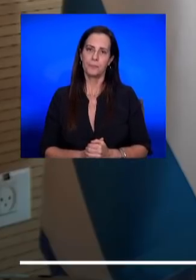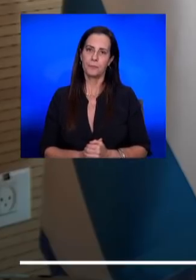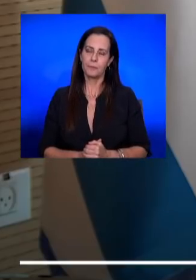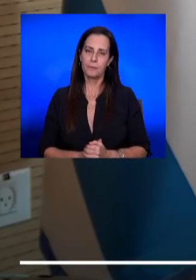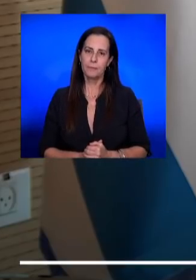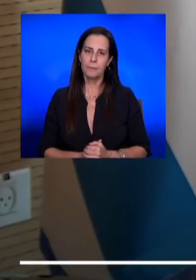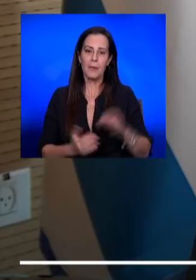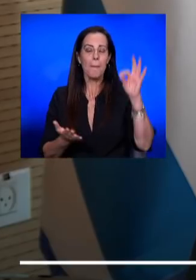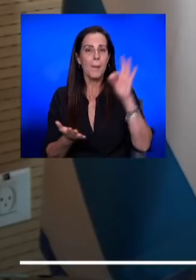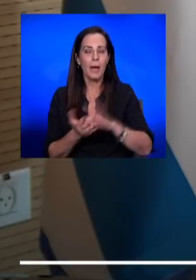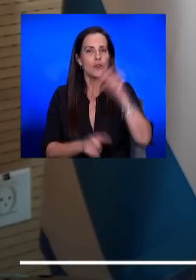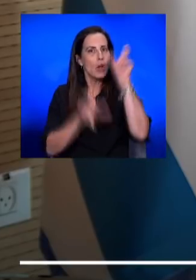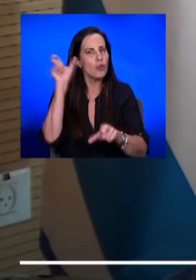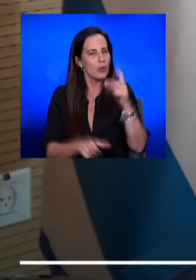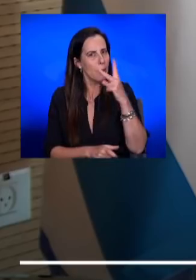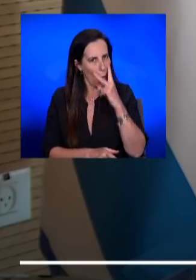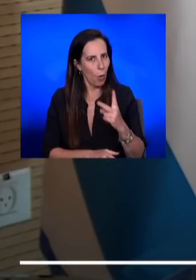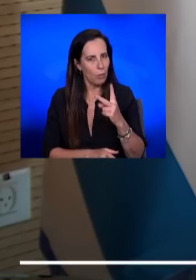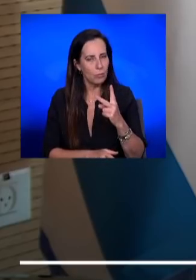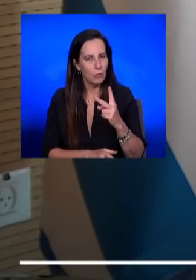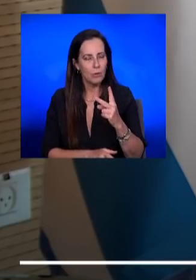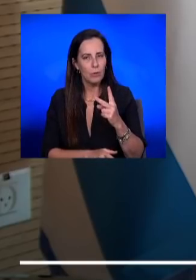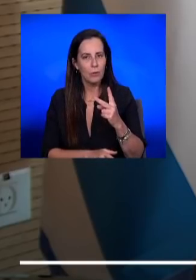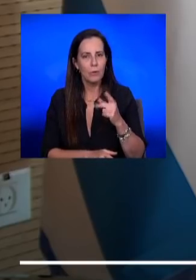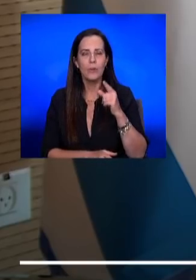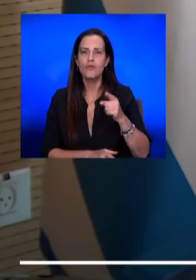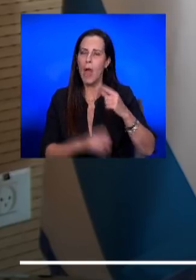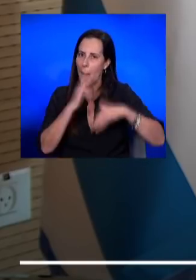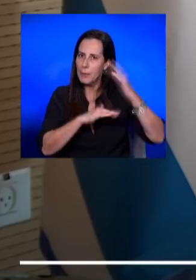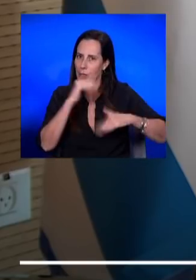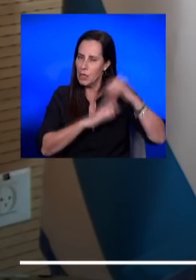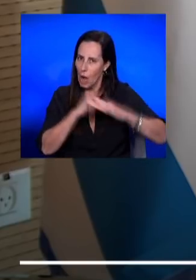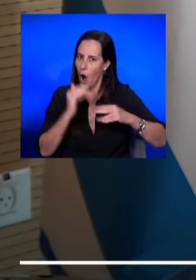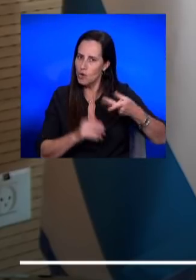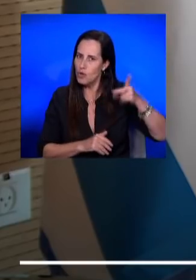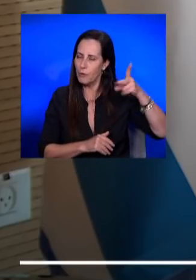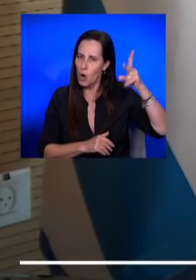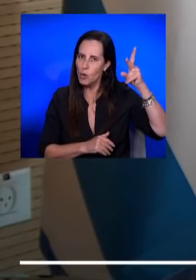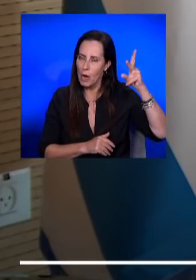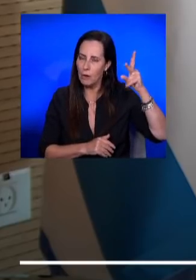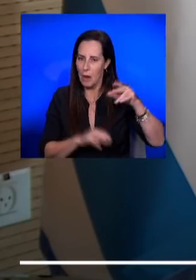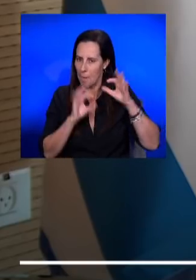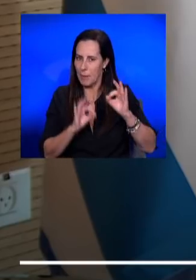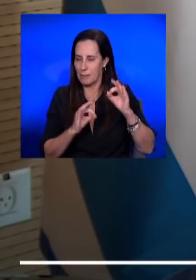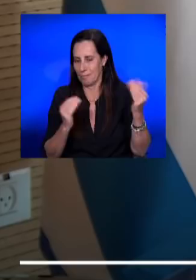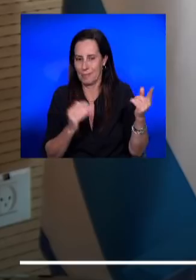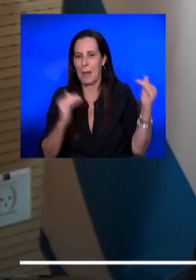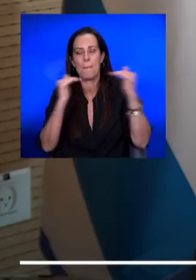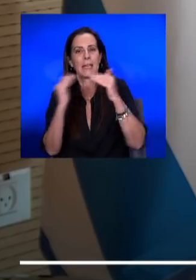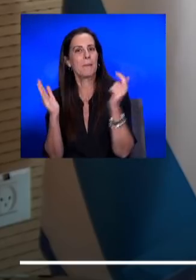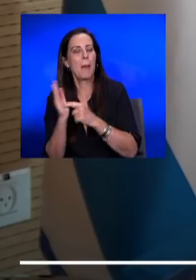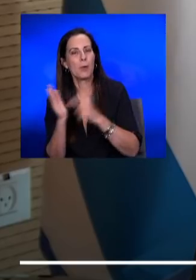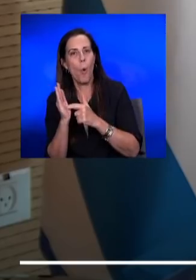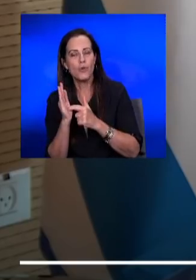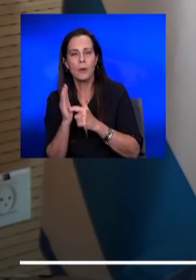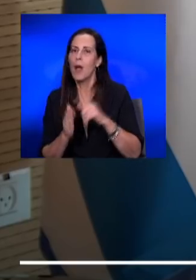ברגע שאנשים יראו שההיצע על פני זמן הולך ויגדל ובעצם יתאים את עצמו לביקושים,